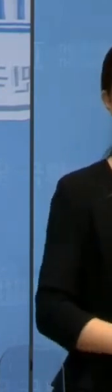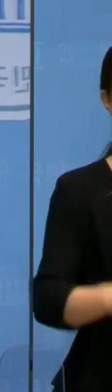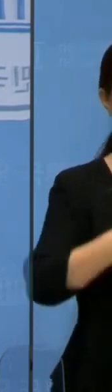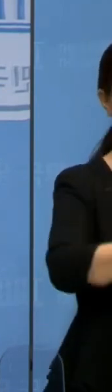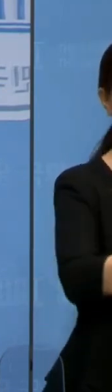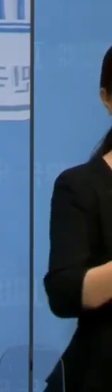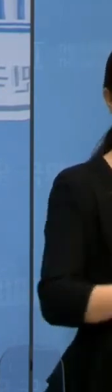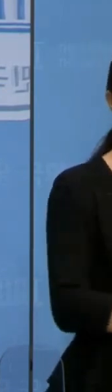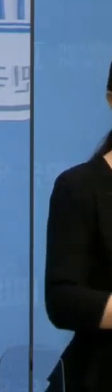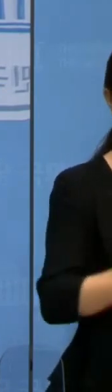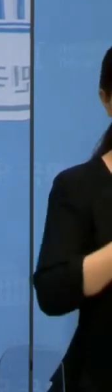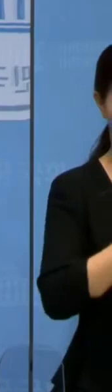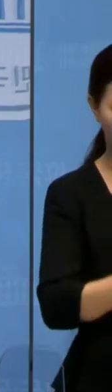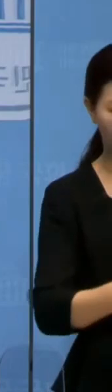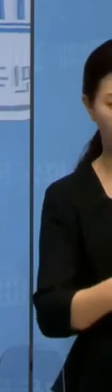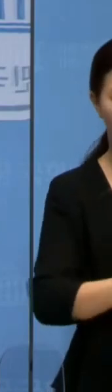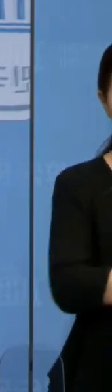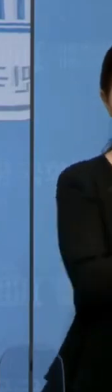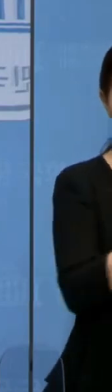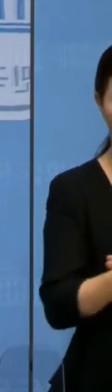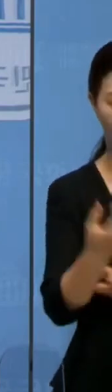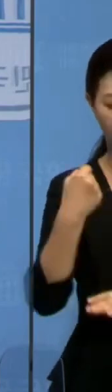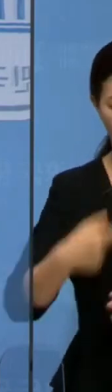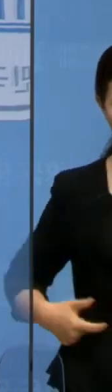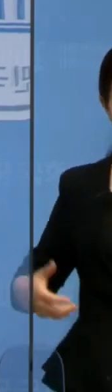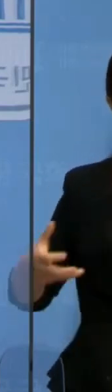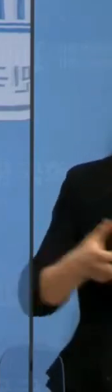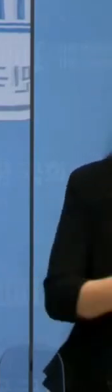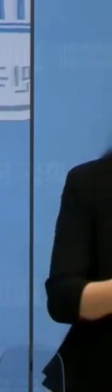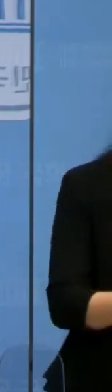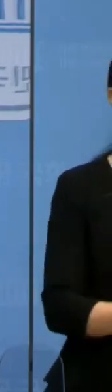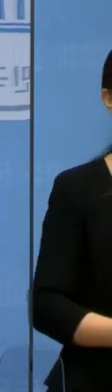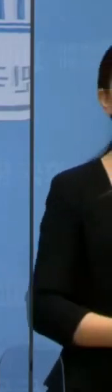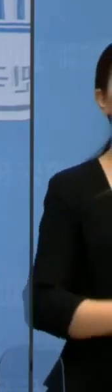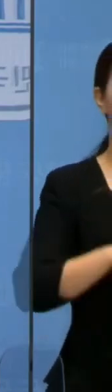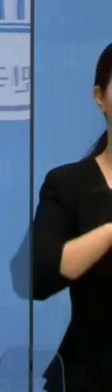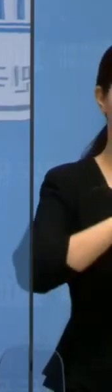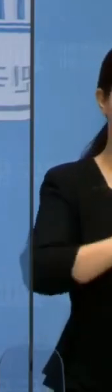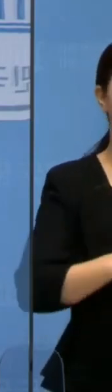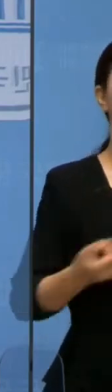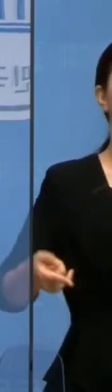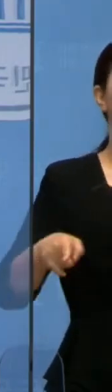변화, 단결과 혁신은 반드시 함께 가야 합니다.